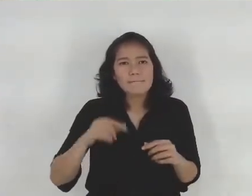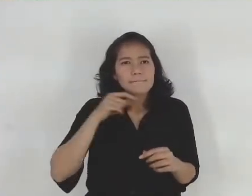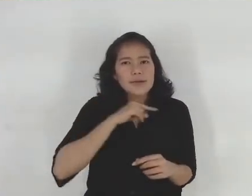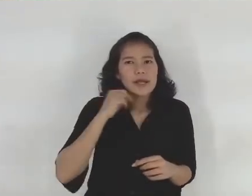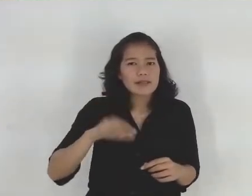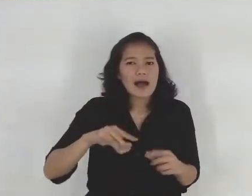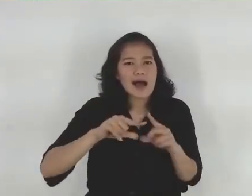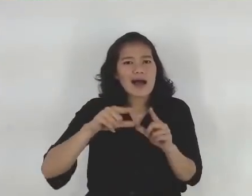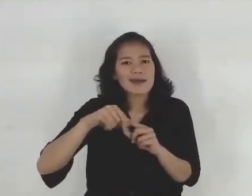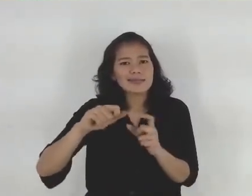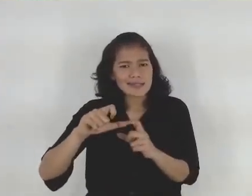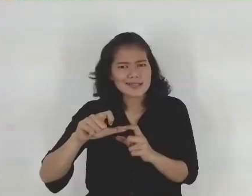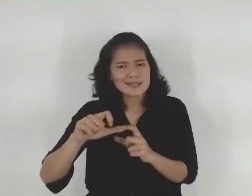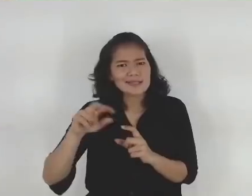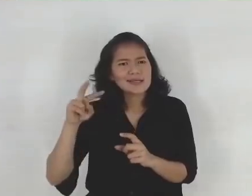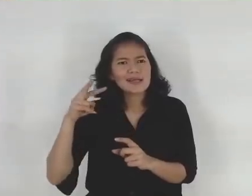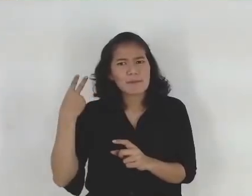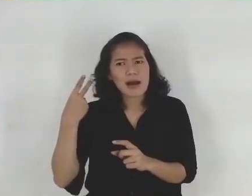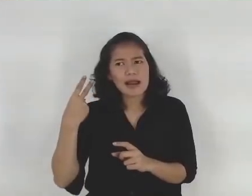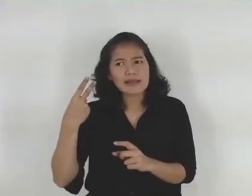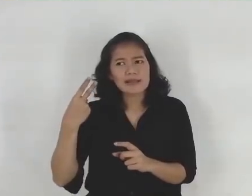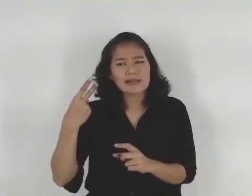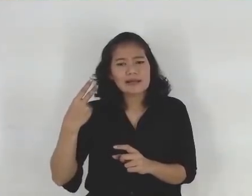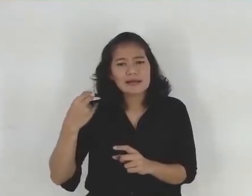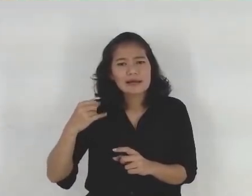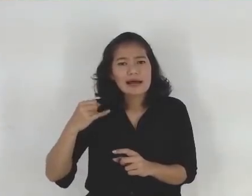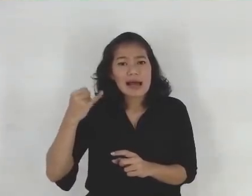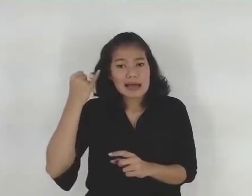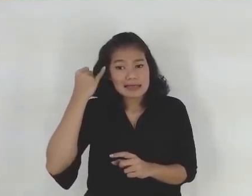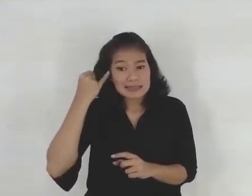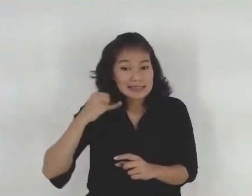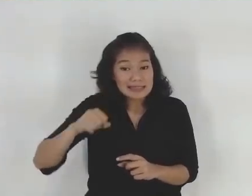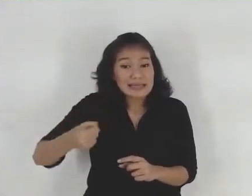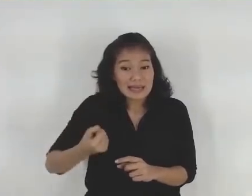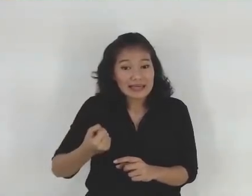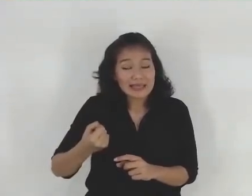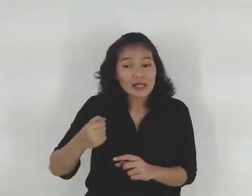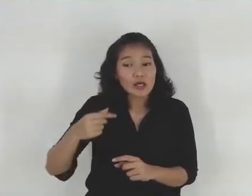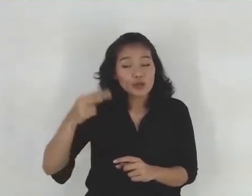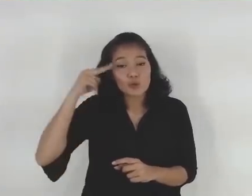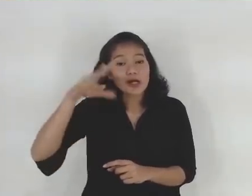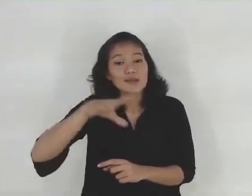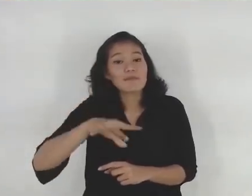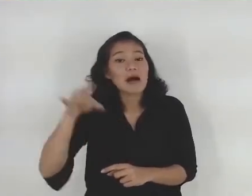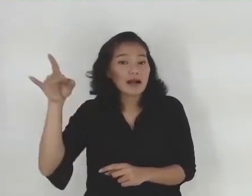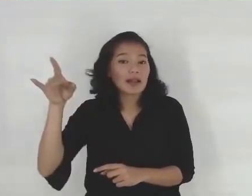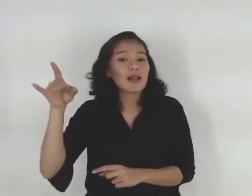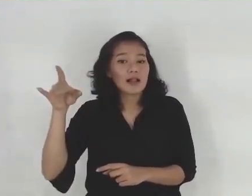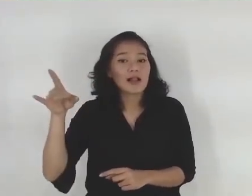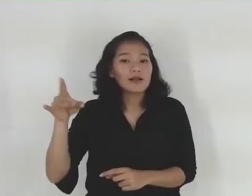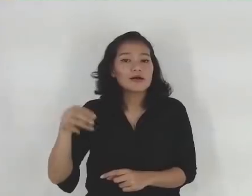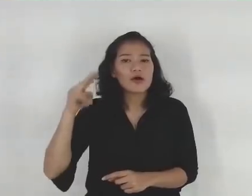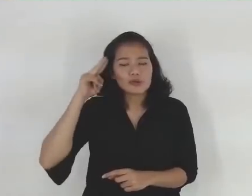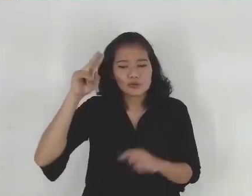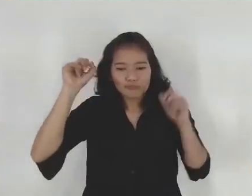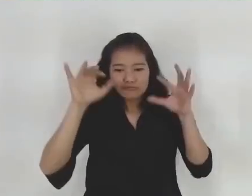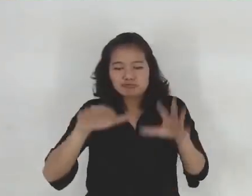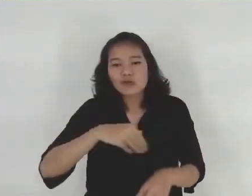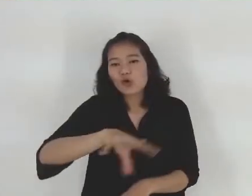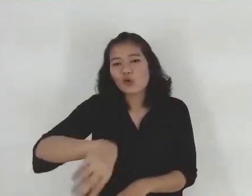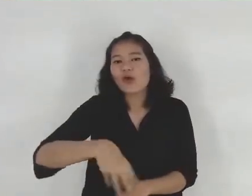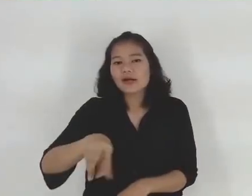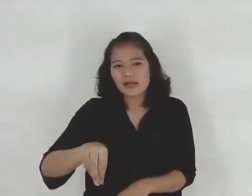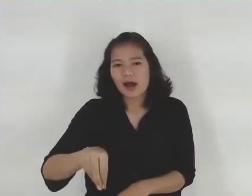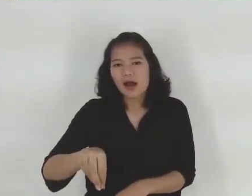juga istri terkasih engkau panggil ke rumahmu ya Bapak kiranya juga engkau berkati keluarga yang